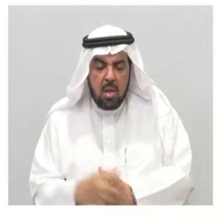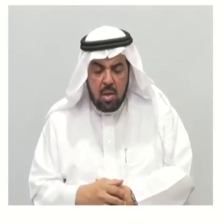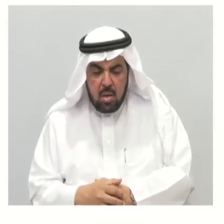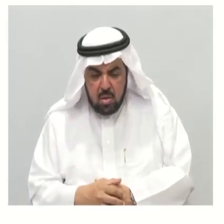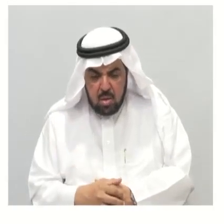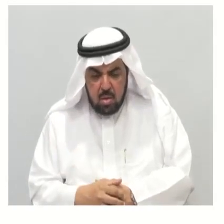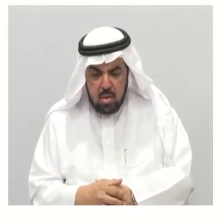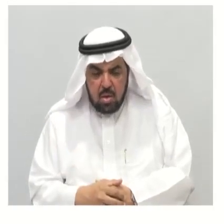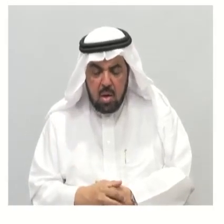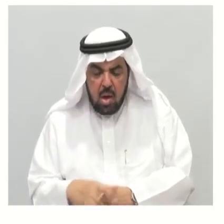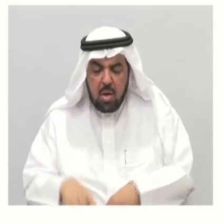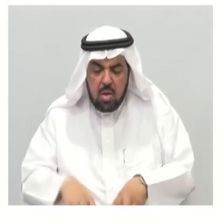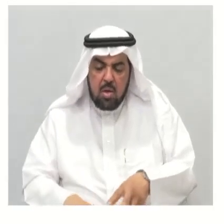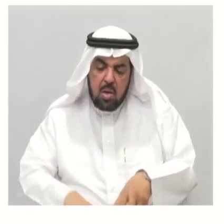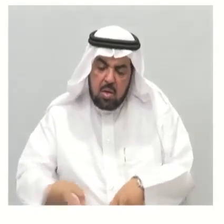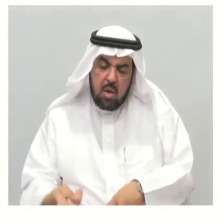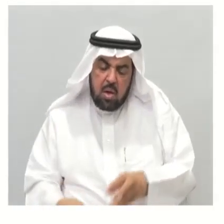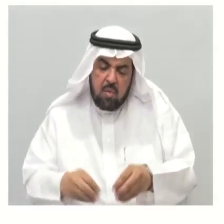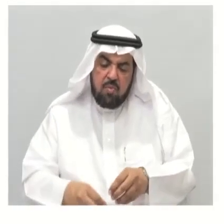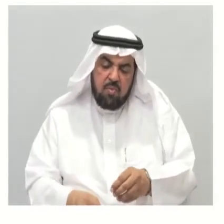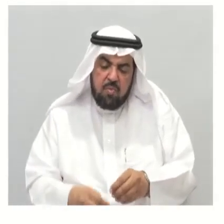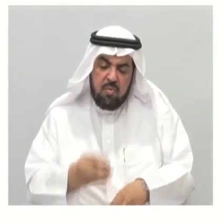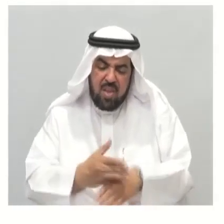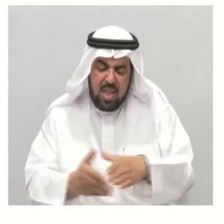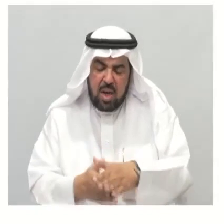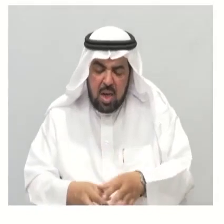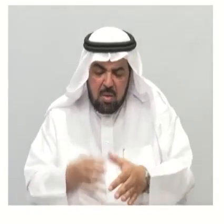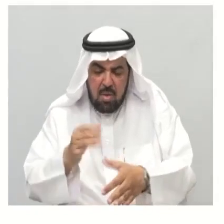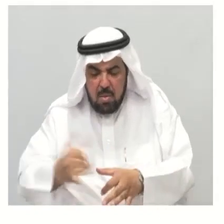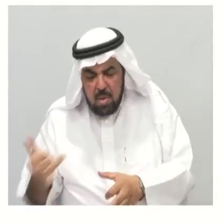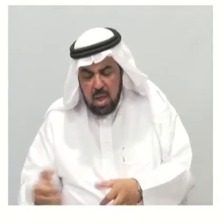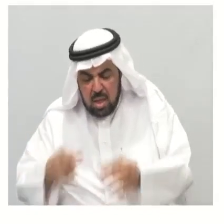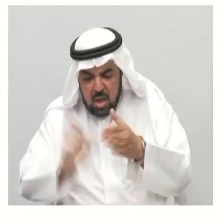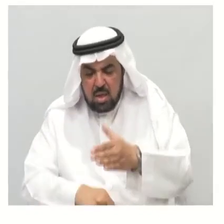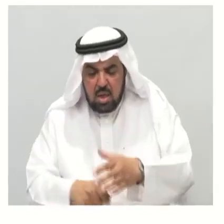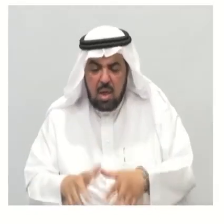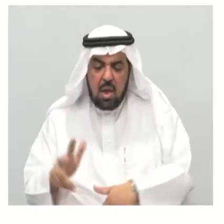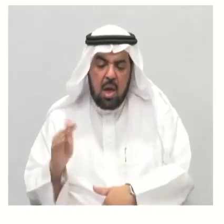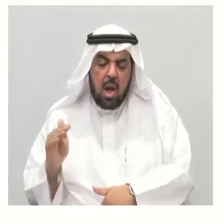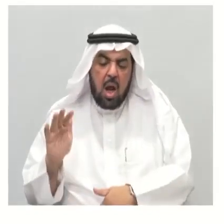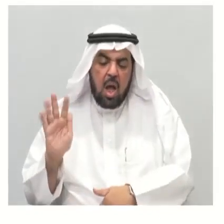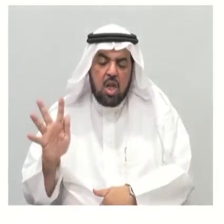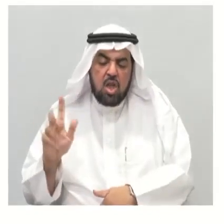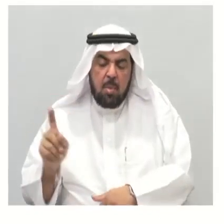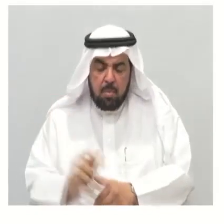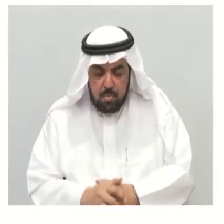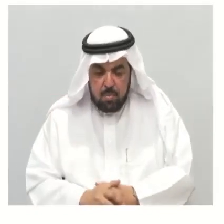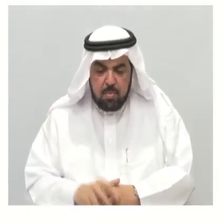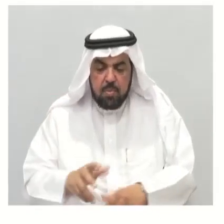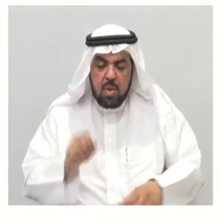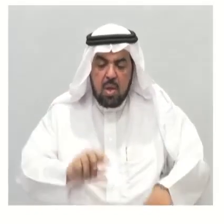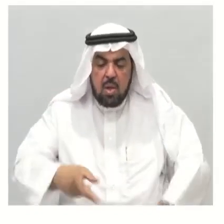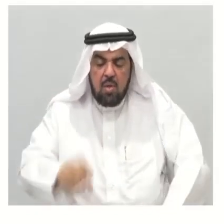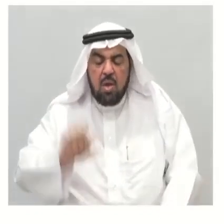لنرى، هل حدث تغير في تركيب المادة الأصلي للخشب؟ وهل حدث تغير في